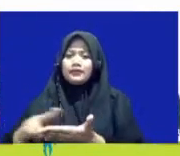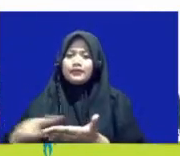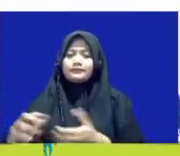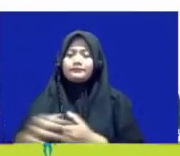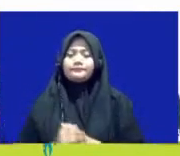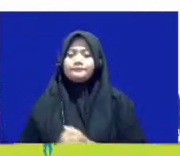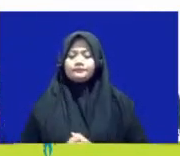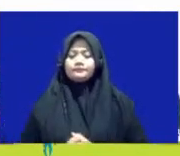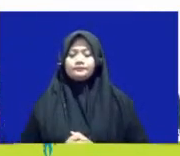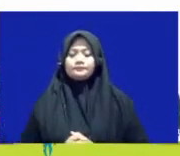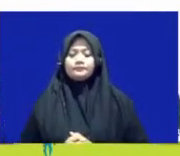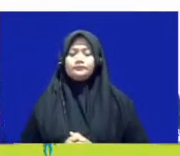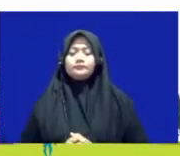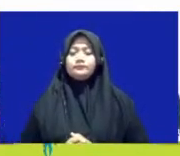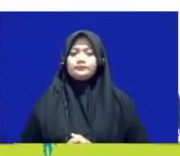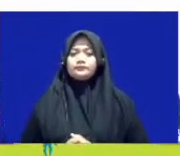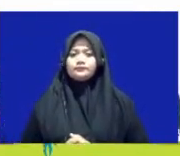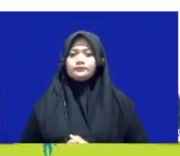Selain itu,